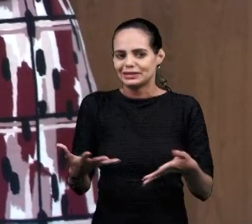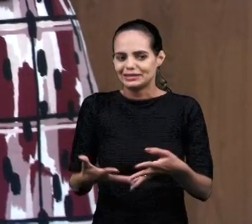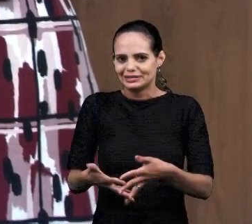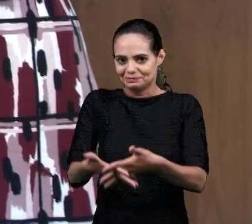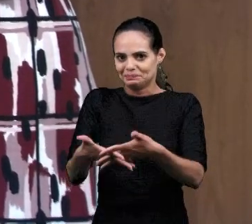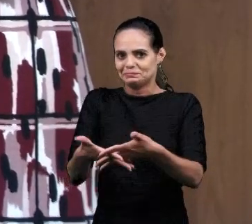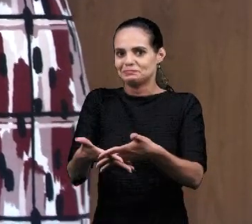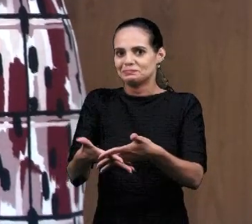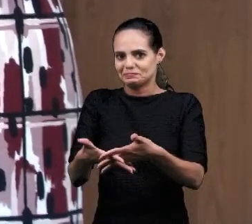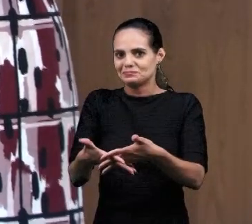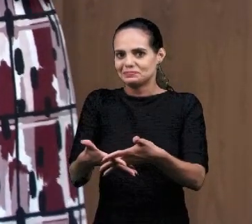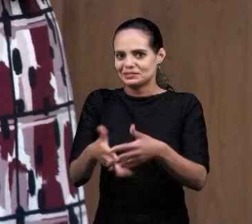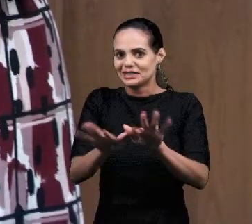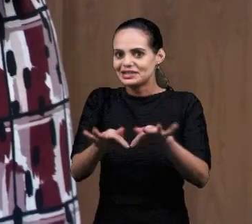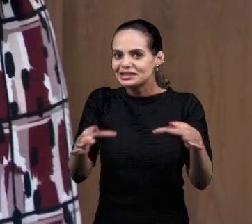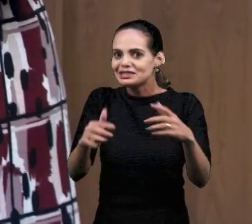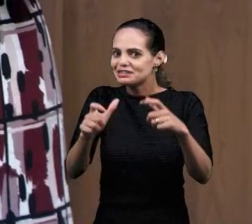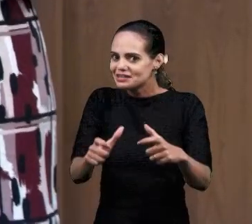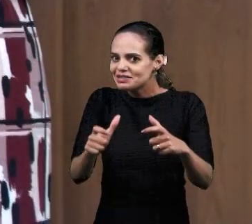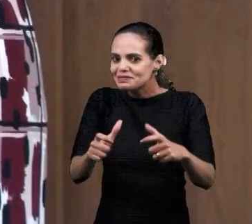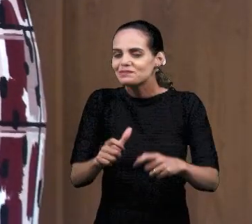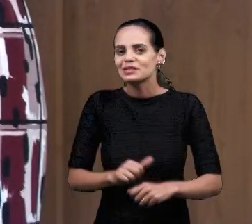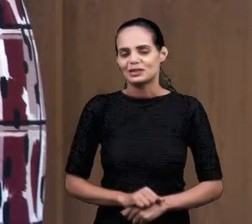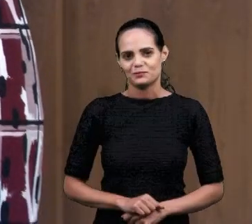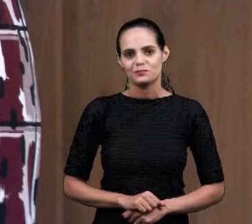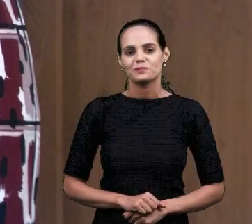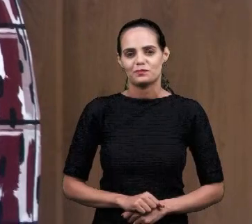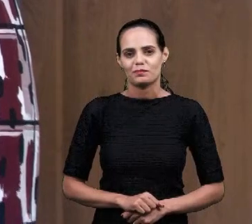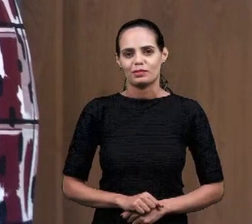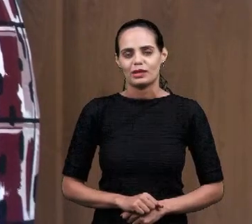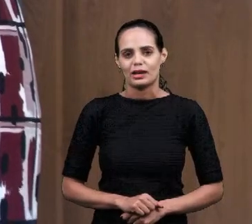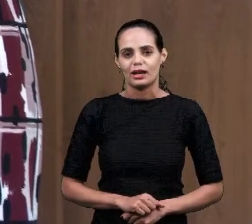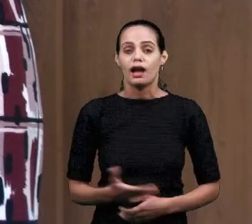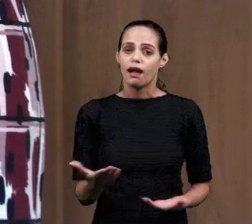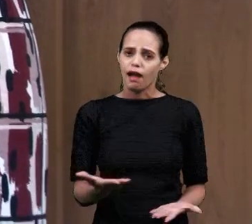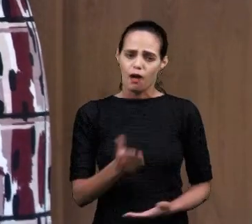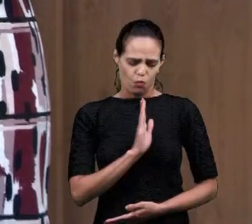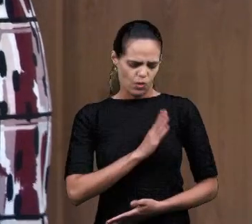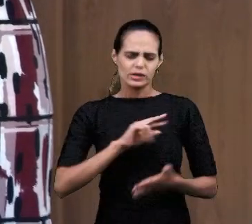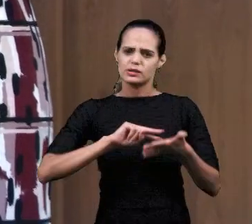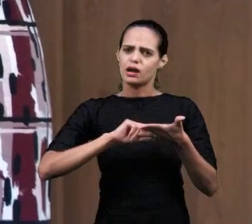pas un endroit très très propre. Vous savez, et le cœur de l'homme, c'est comme ça.